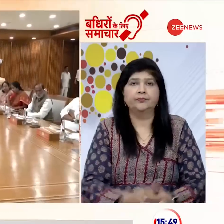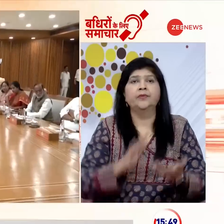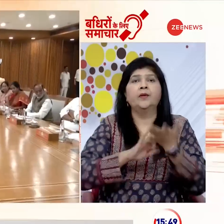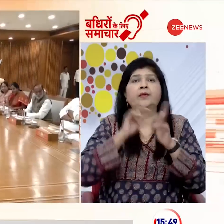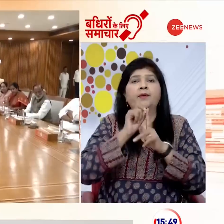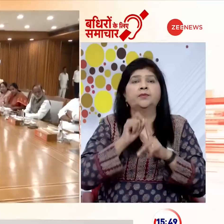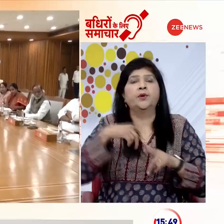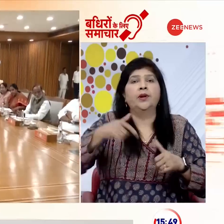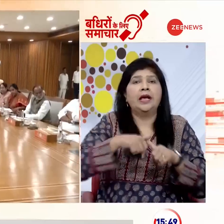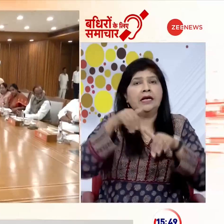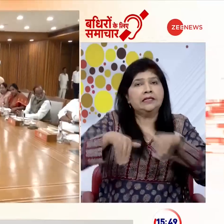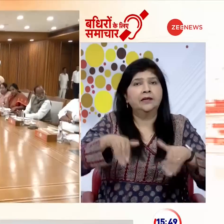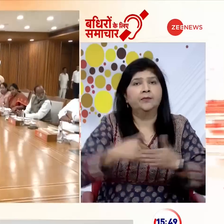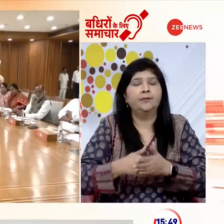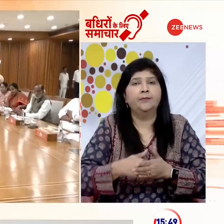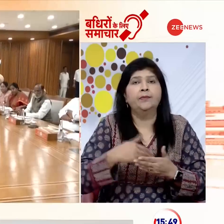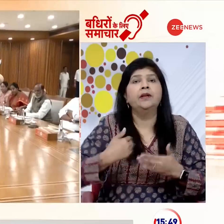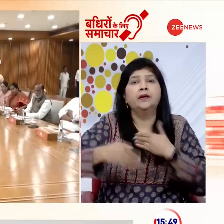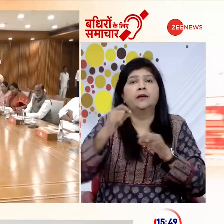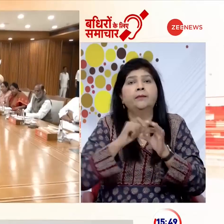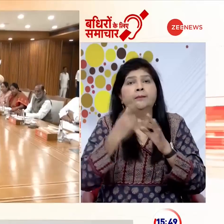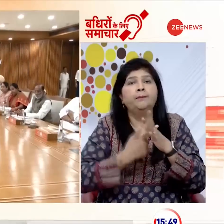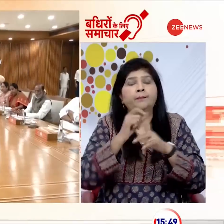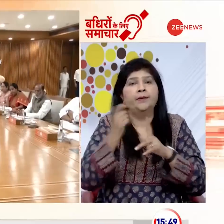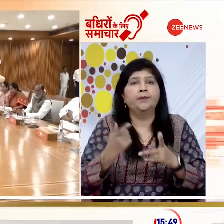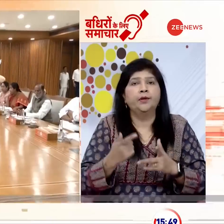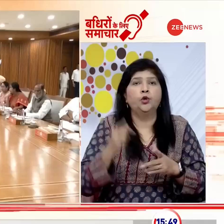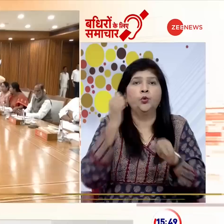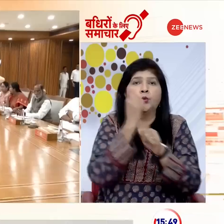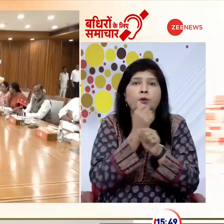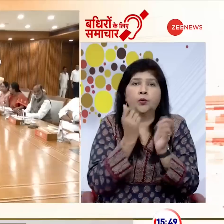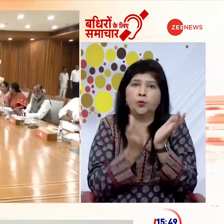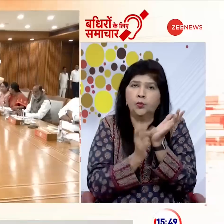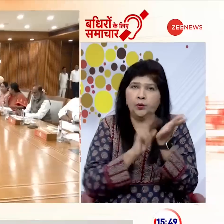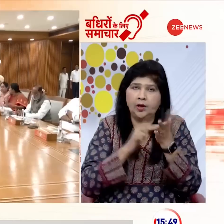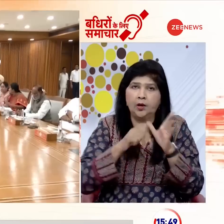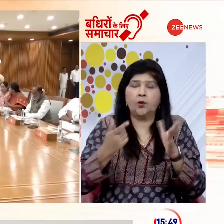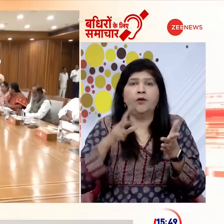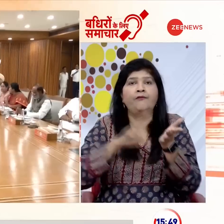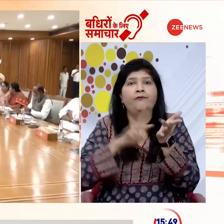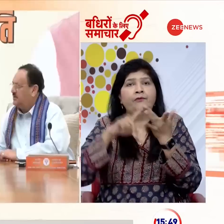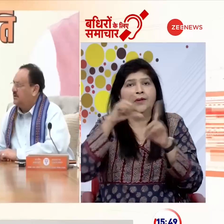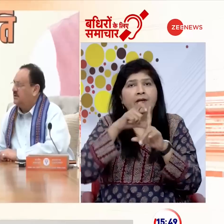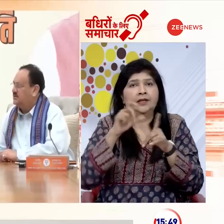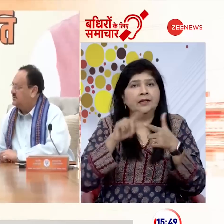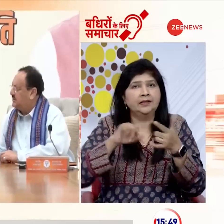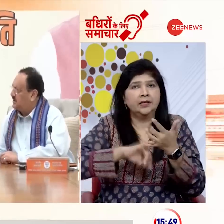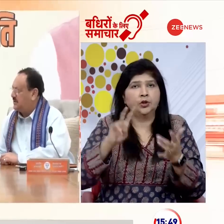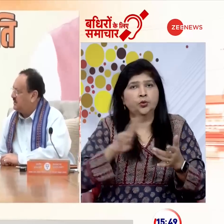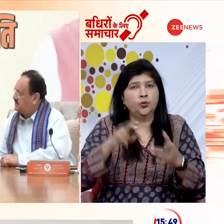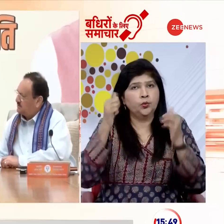मध्य प्रदेश में होने वाले विधानसभा चुनाव को लेकर बीजेपी ने गुना और विदिशा दोनों सीटों